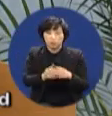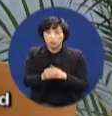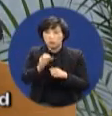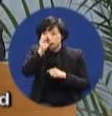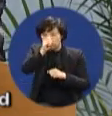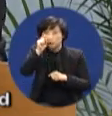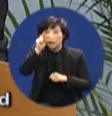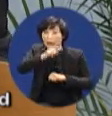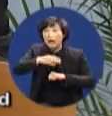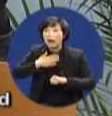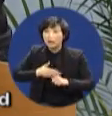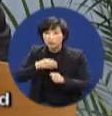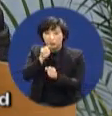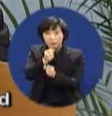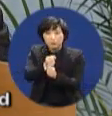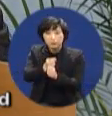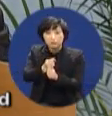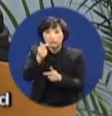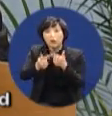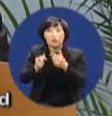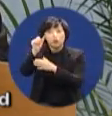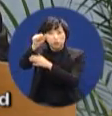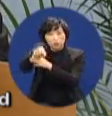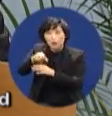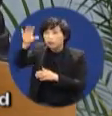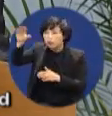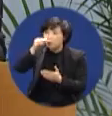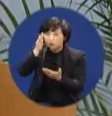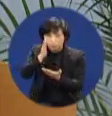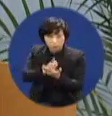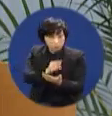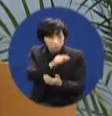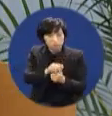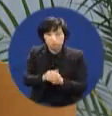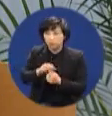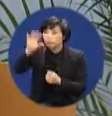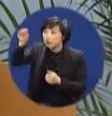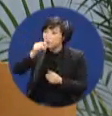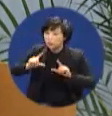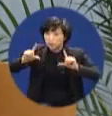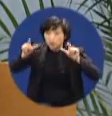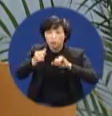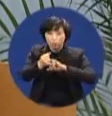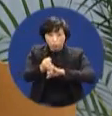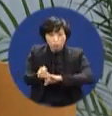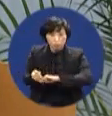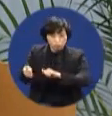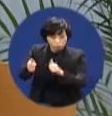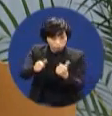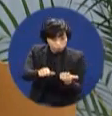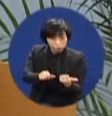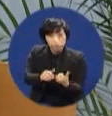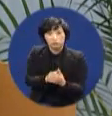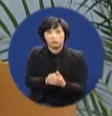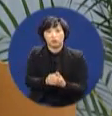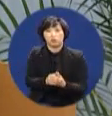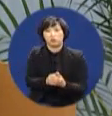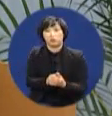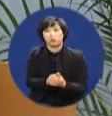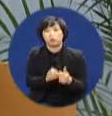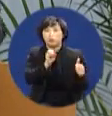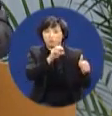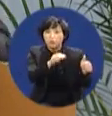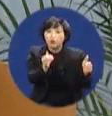선악을 알게 하는 나무의 실과는 먹지 말라 네가 먹는 날에는 정령